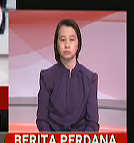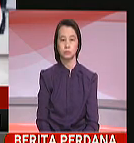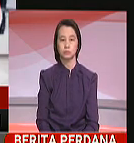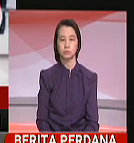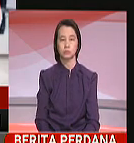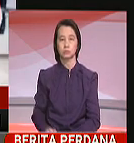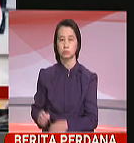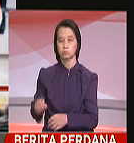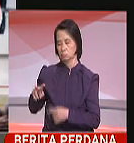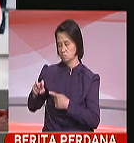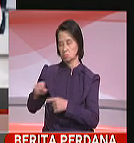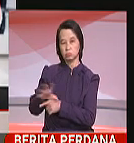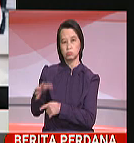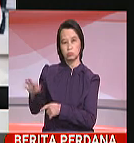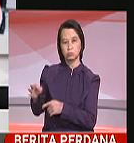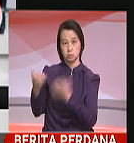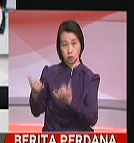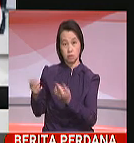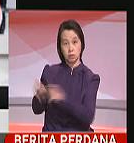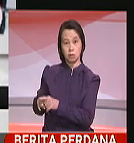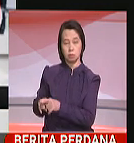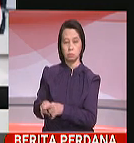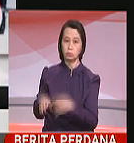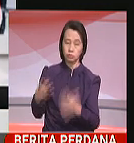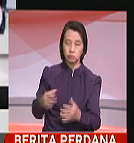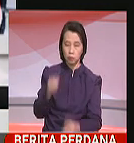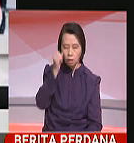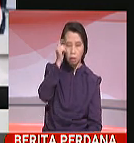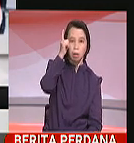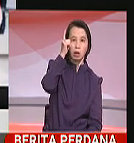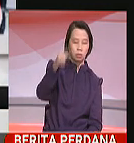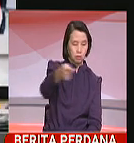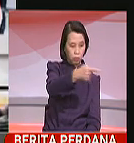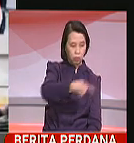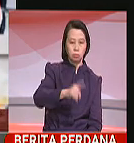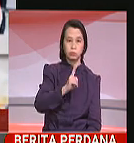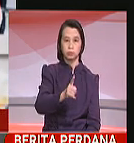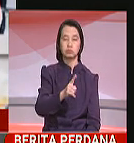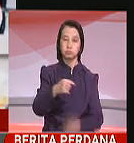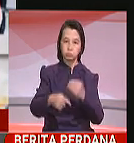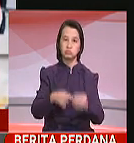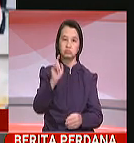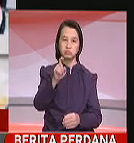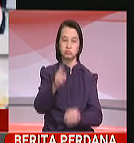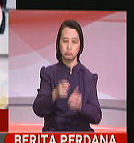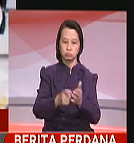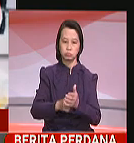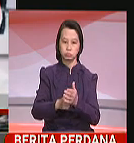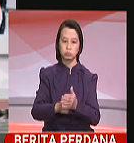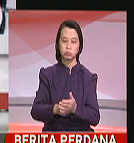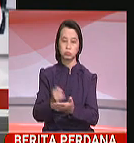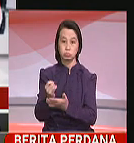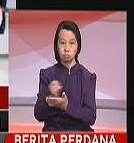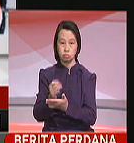Pandemik COVID-19 yang melanda ketika ini juga telah menyedarkan umat Islam tentang keperluan takaful